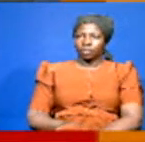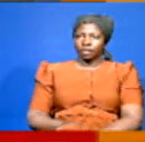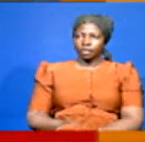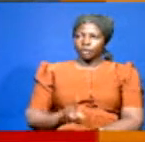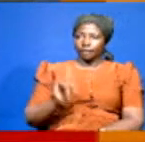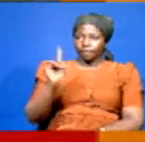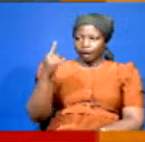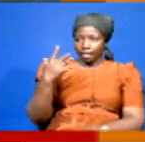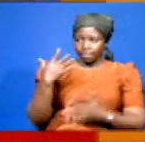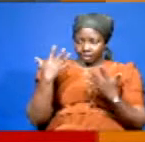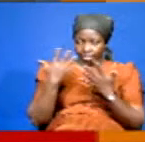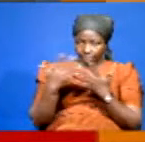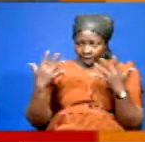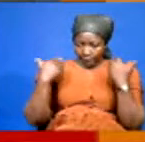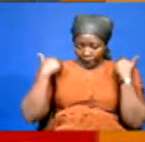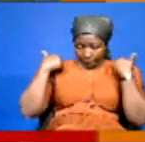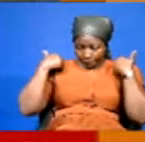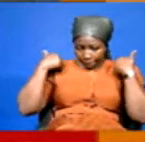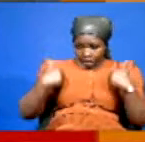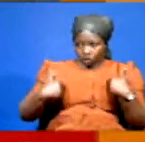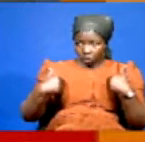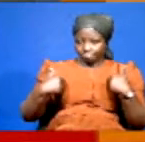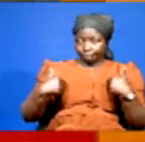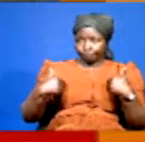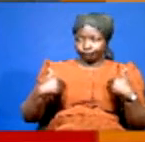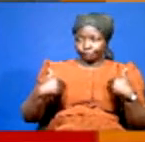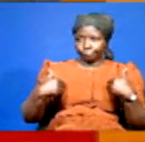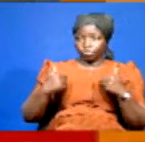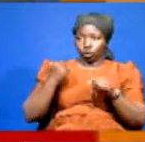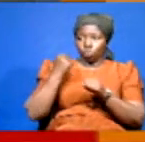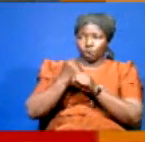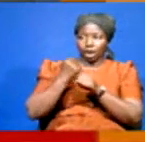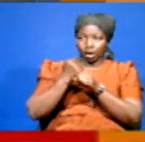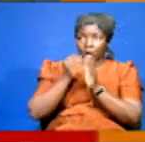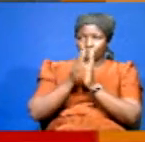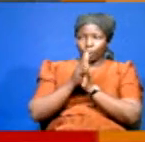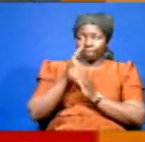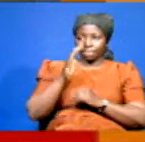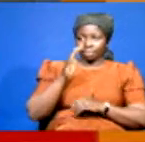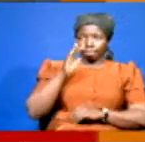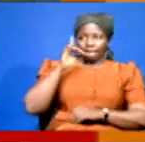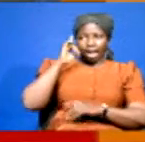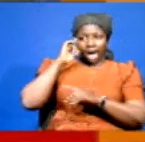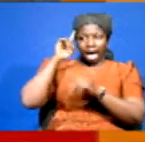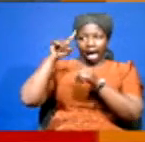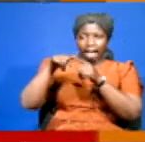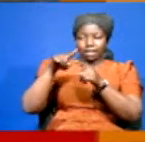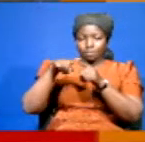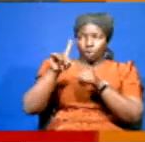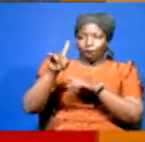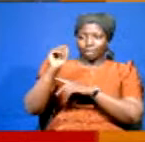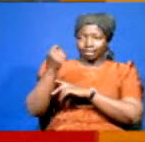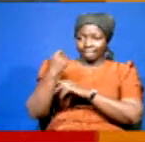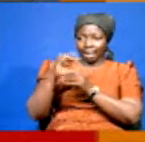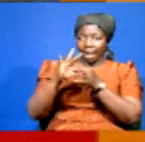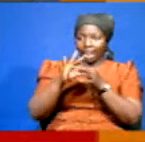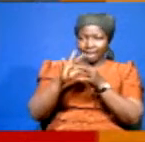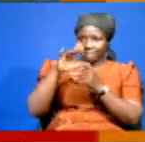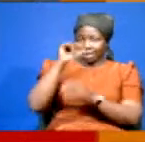kwangu mimi, na nilikuwa katika serikali ya Azimio One Kenya Alliance, na kile ambacho